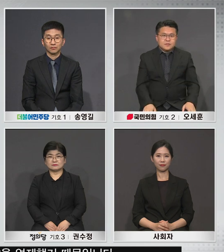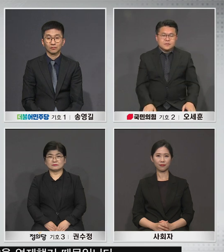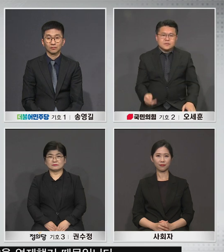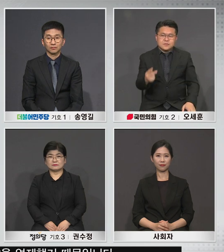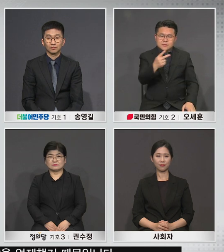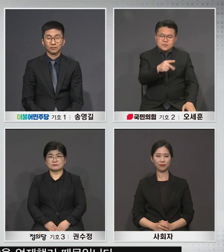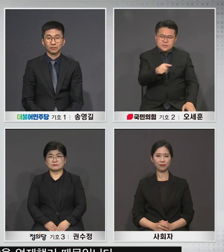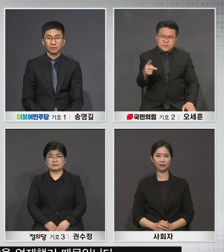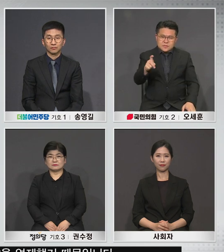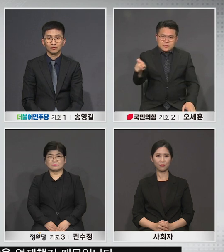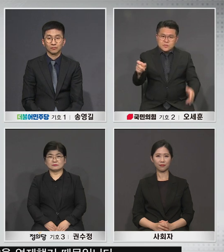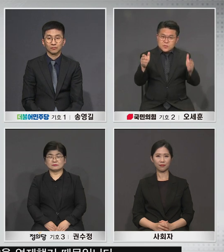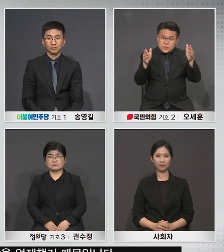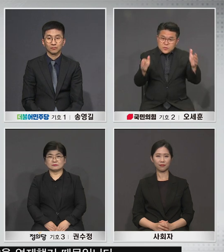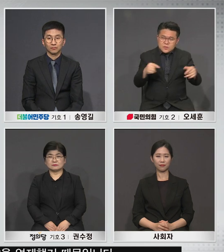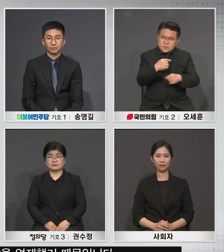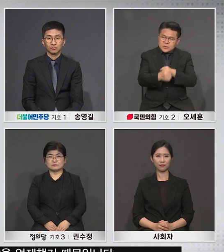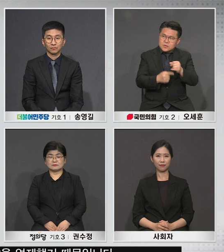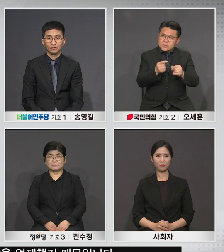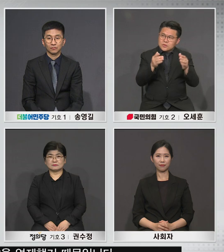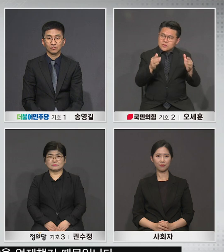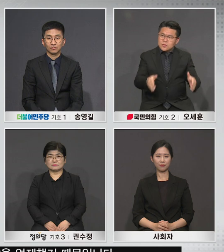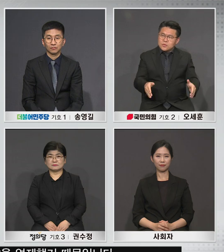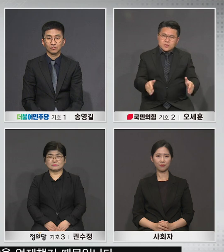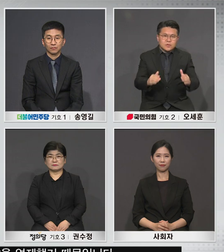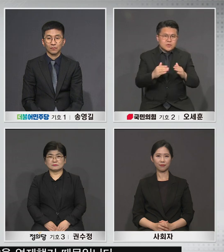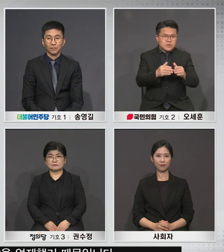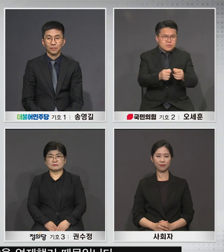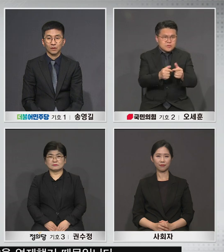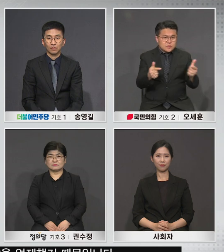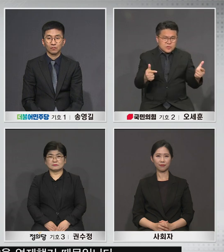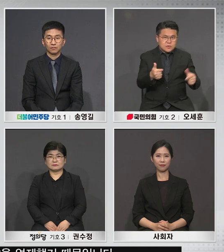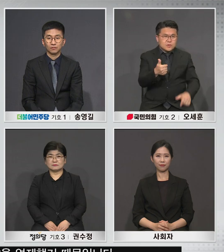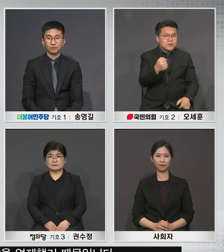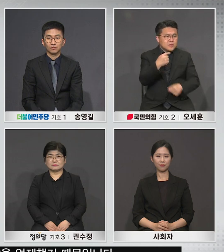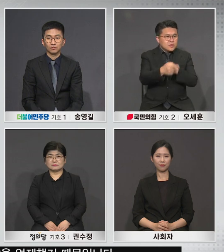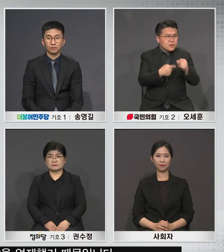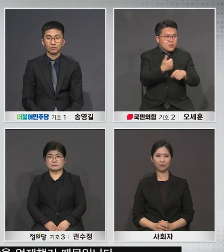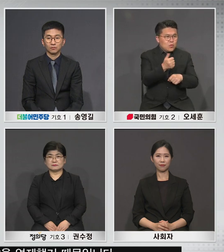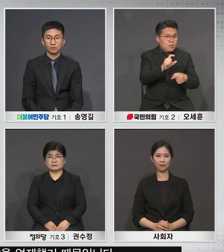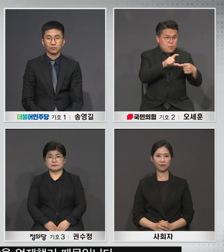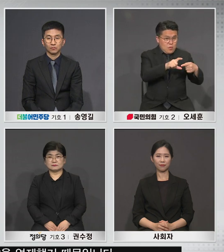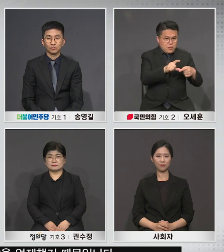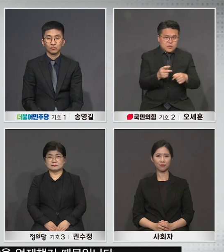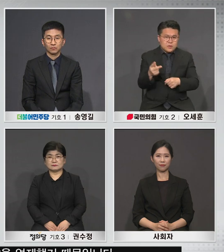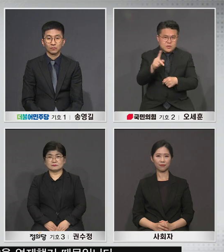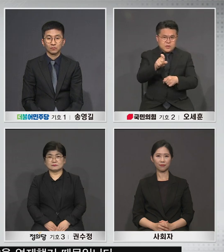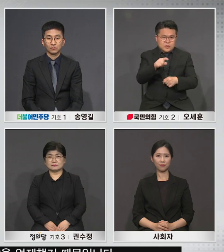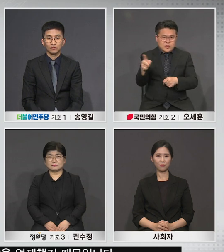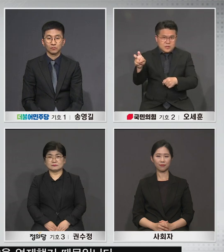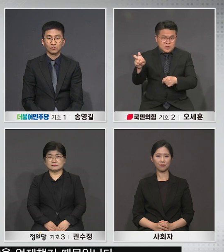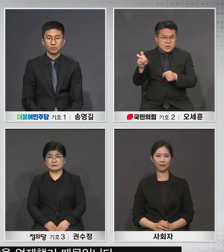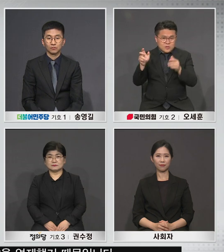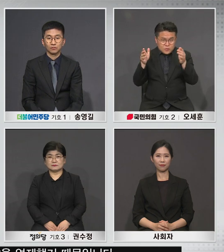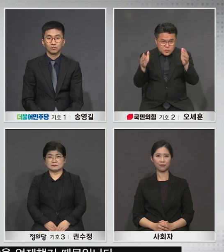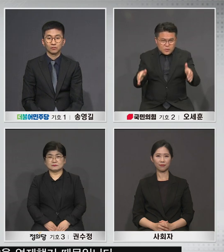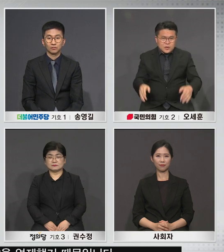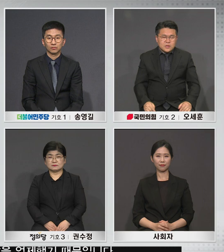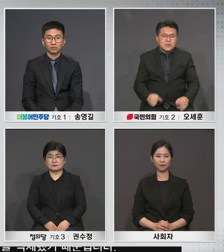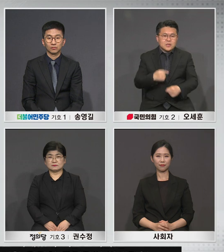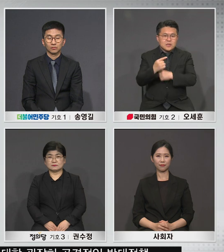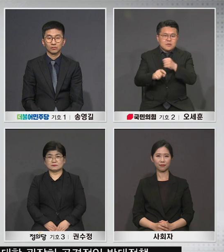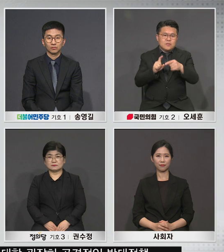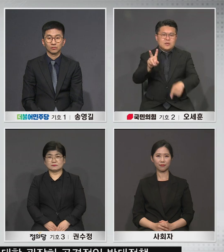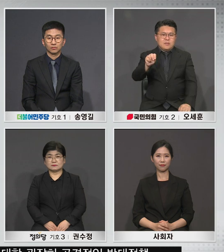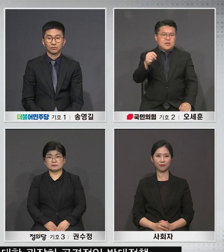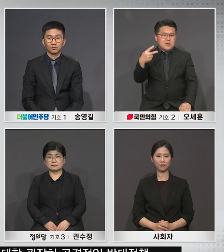2010년까지는 연간 5만 가구씩 공급됐던 것이 2010년부터 2020년까지는 연간 2만 2천 가구